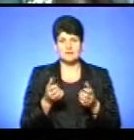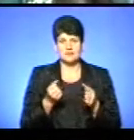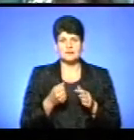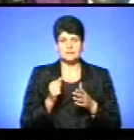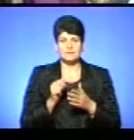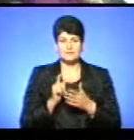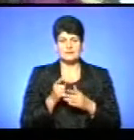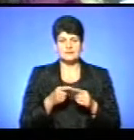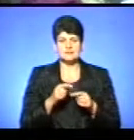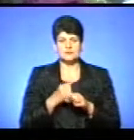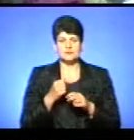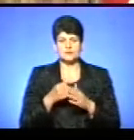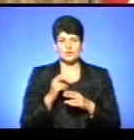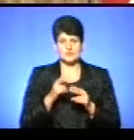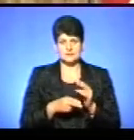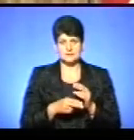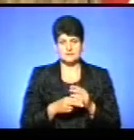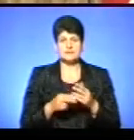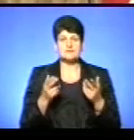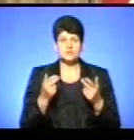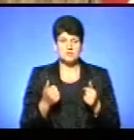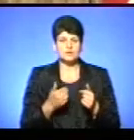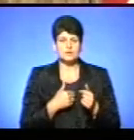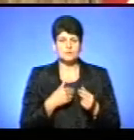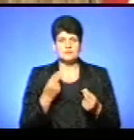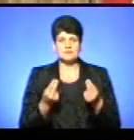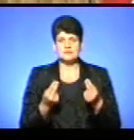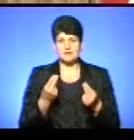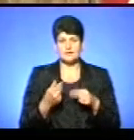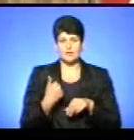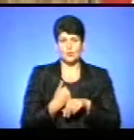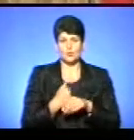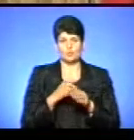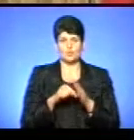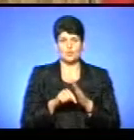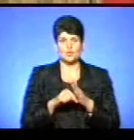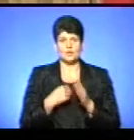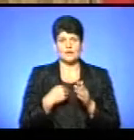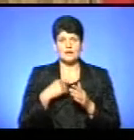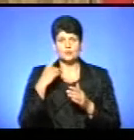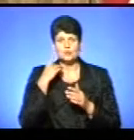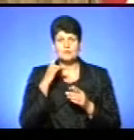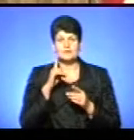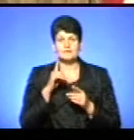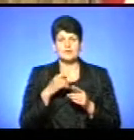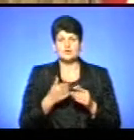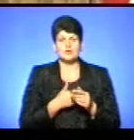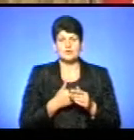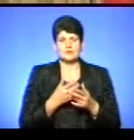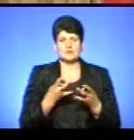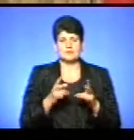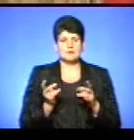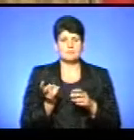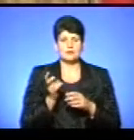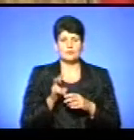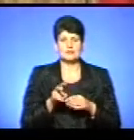довести до кінця. Добре, дякую. Звичайно, хотілося б зіграти головну роль. Ну, я думаю, якщо б навіть до цього не прагнути, навіть не варто